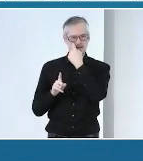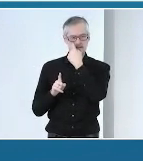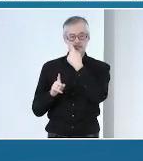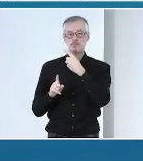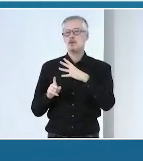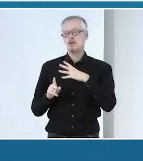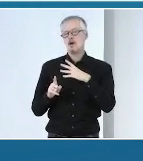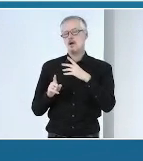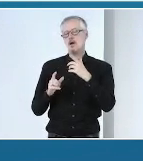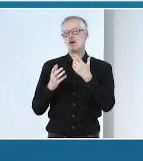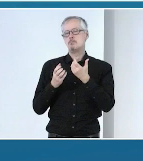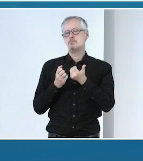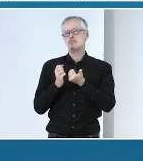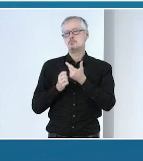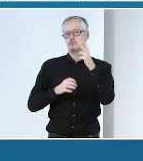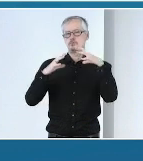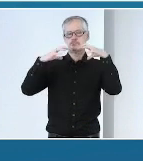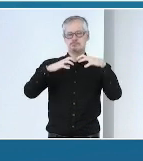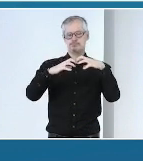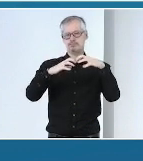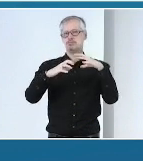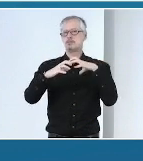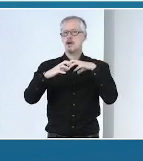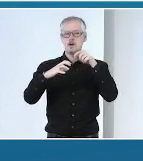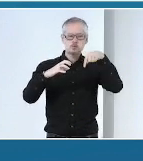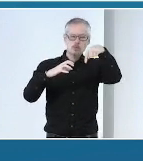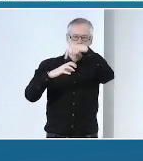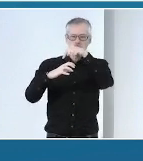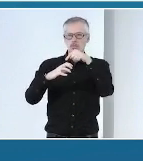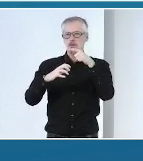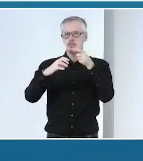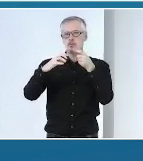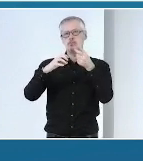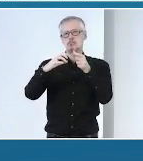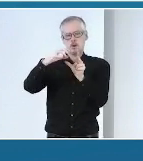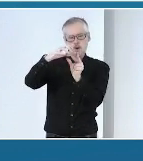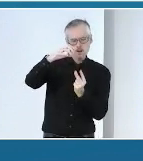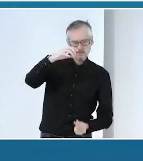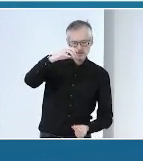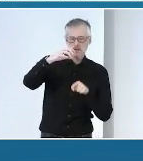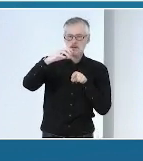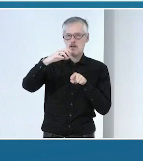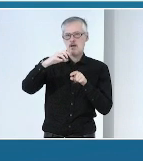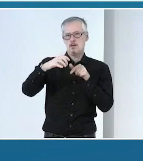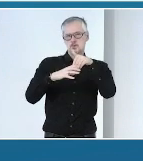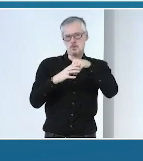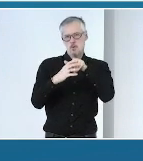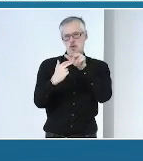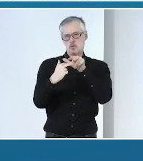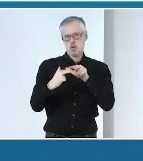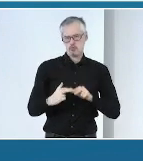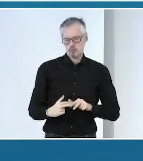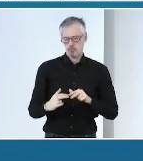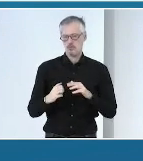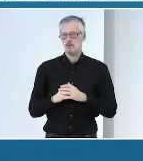sensorielles et cérébrales les plus importantes, c'est les motoneurones, les neurones de la moelle épinière, hein, les neurones